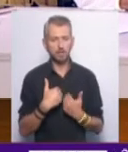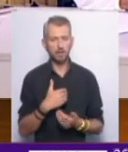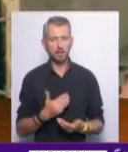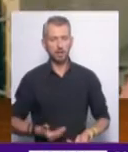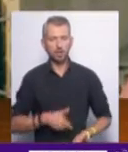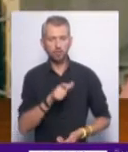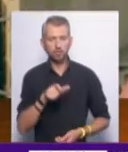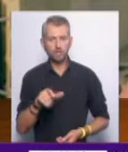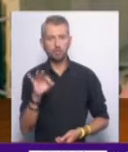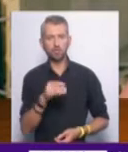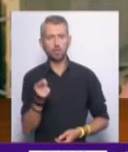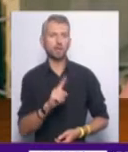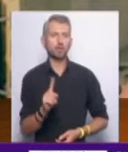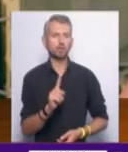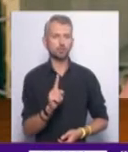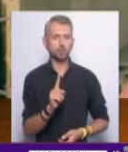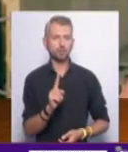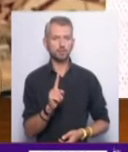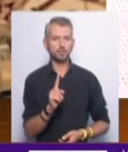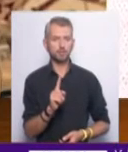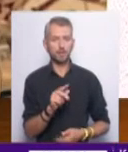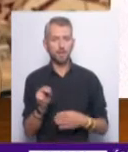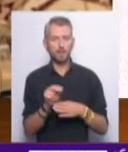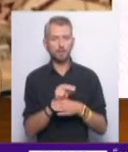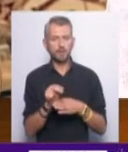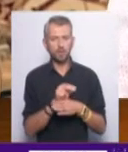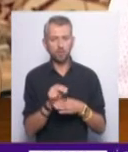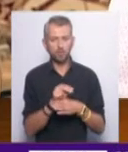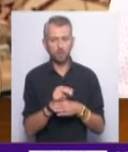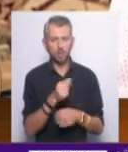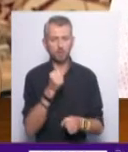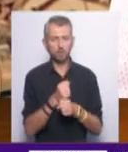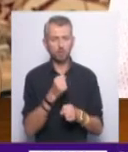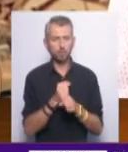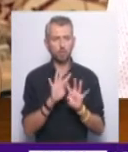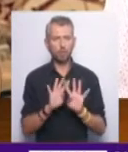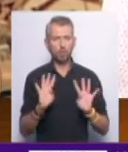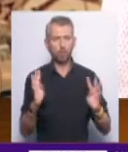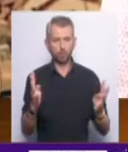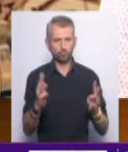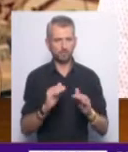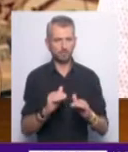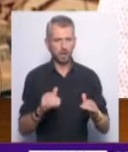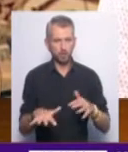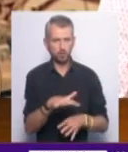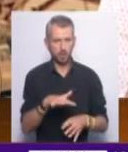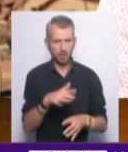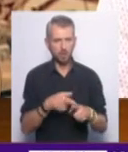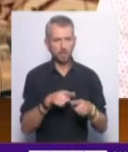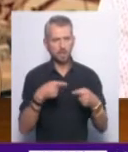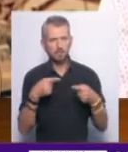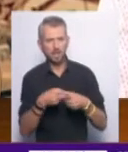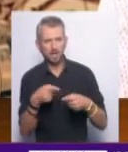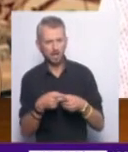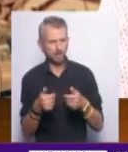жителі з приводу того, щоб відремонтувати, зробити огорожу дитячого майданчика. Це перехрестя чи